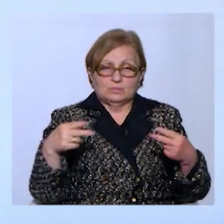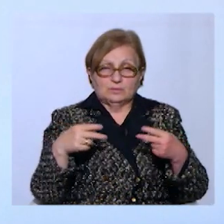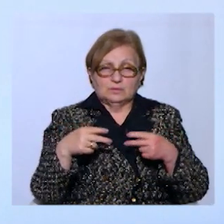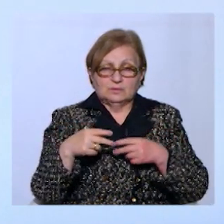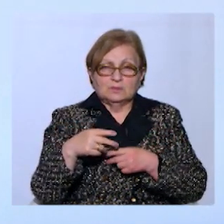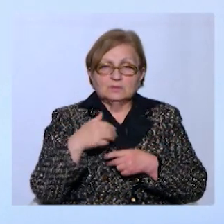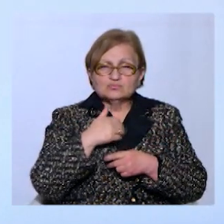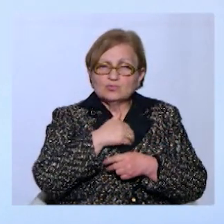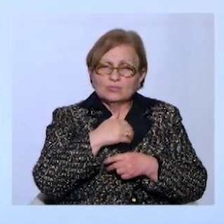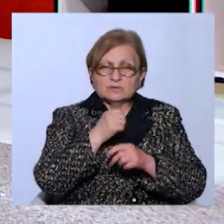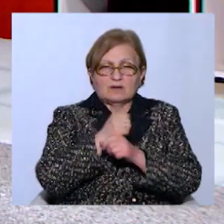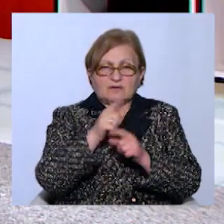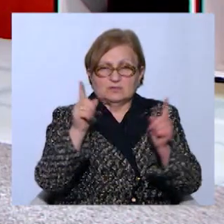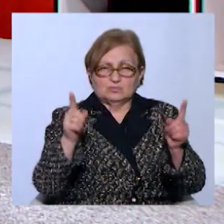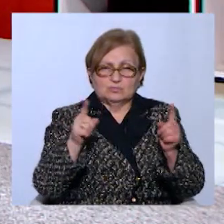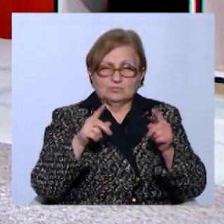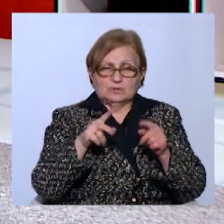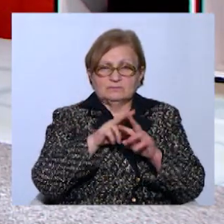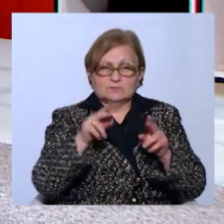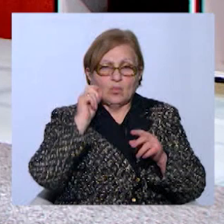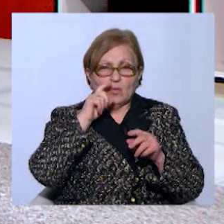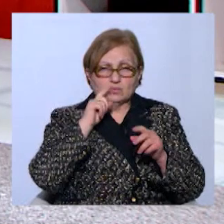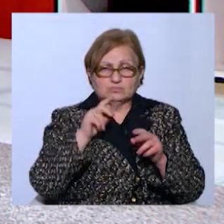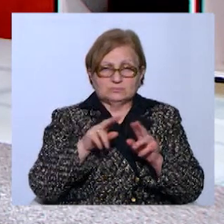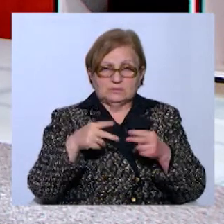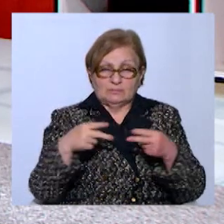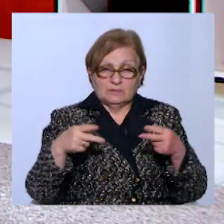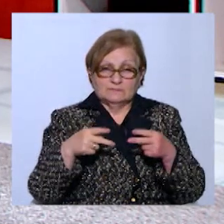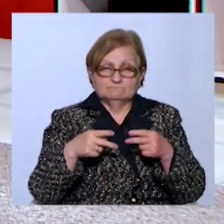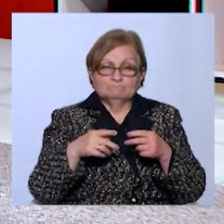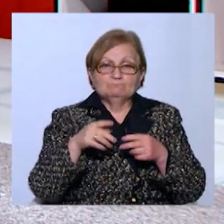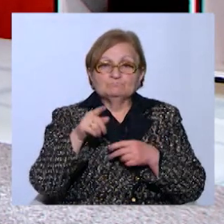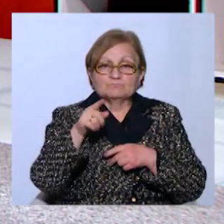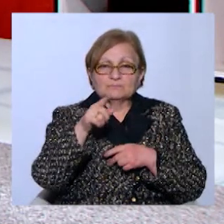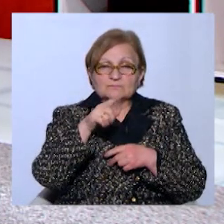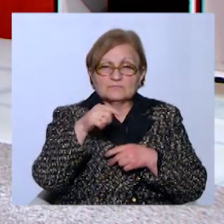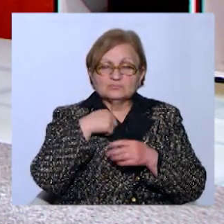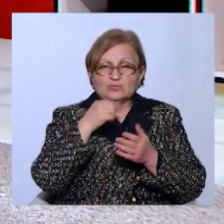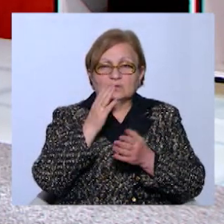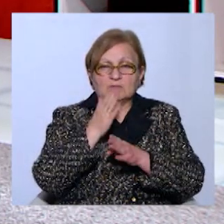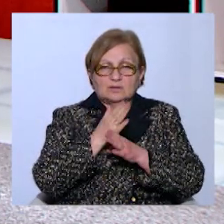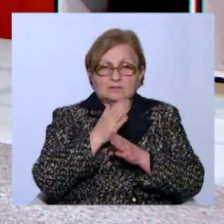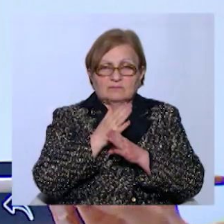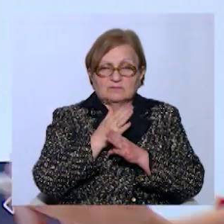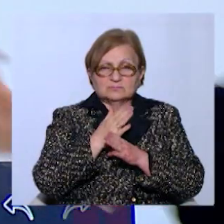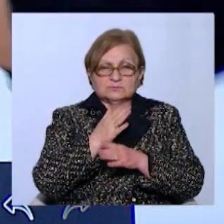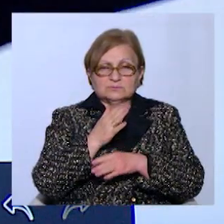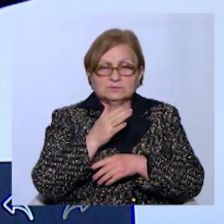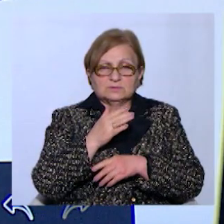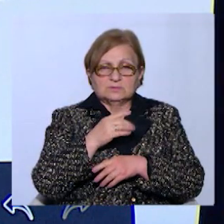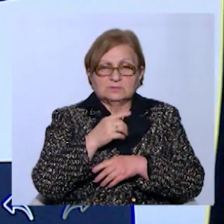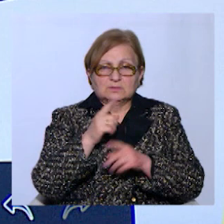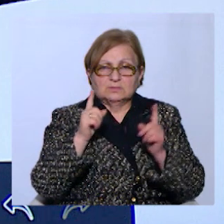ოქროს კვეთის თანაფარდობით რა უნდა გავაკეთოთ ანუ მონაკვეთზე უნდა დავსვათ წერტილი აი თქვა გვაქვს ისე რომ ნახეთ